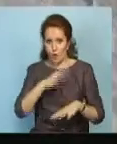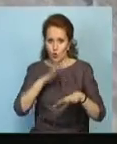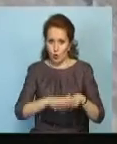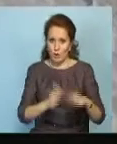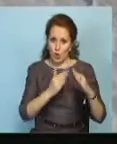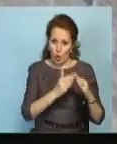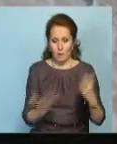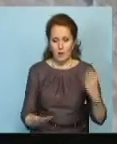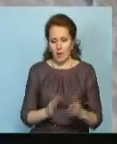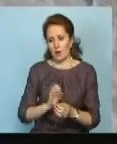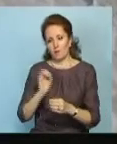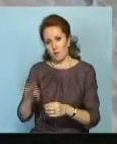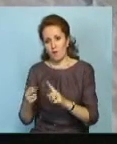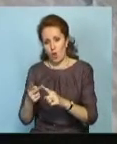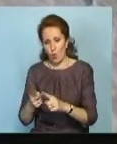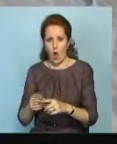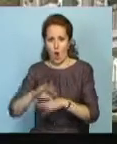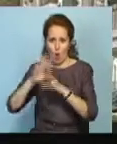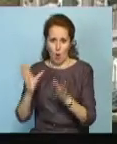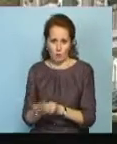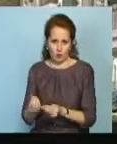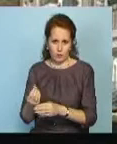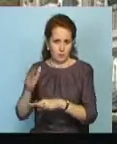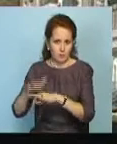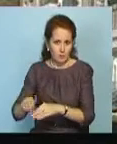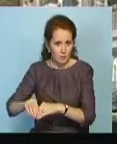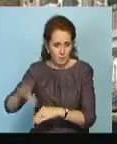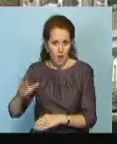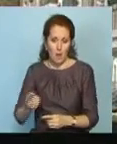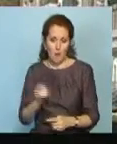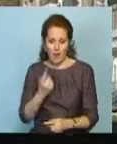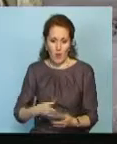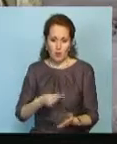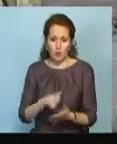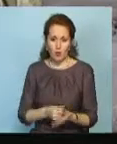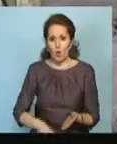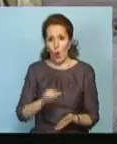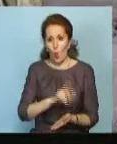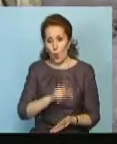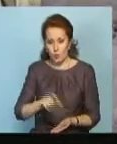деньги в общий региональный котел. По предварительным оценкам Минстроя, первые платежи жители Удмуртии начнут